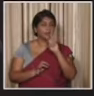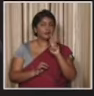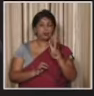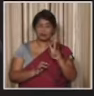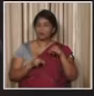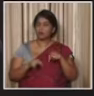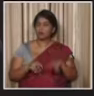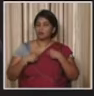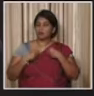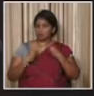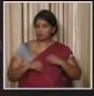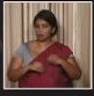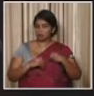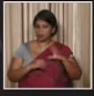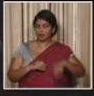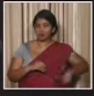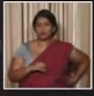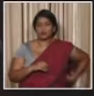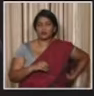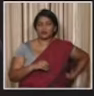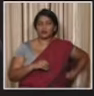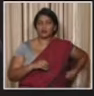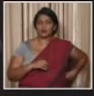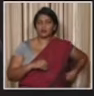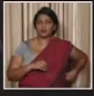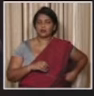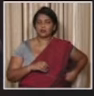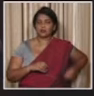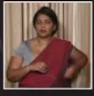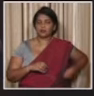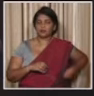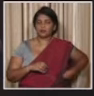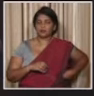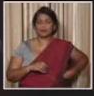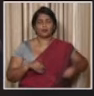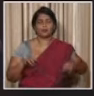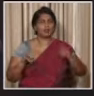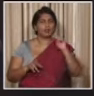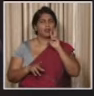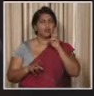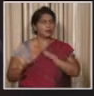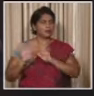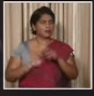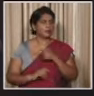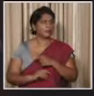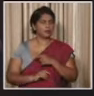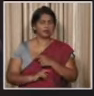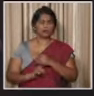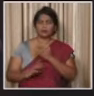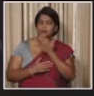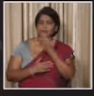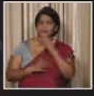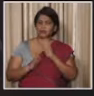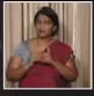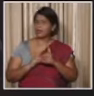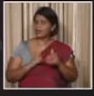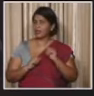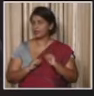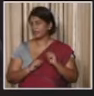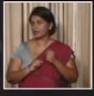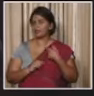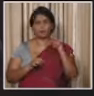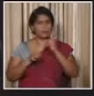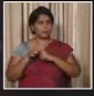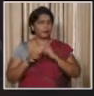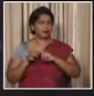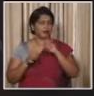මේ වෙනකොට පාඩුවක් බත් වෙලා තියෙනවා. ඉතින් එතකොට මේවා ගැන ඇයි මේ රනිල් වික්‍රමසිංහ පාලනේ නිහඬ වෙලා ඉන්න කියන ප්‍රශ්නේ අපි